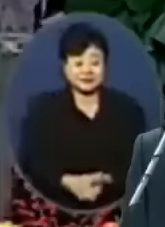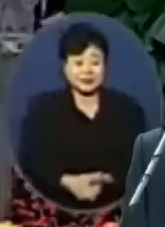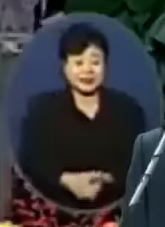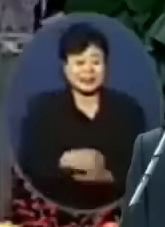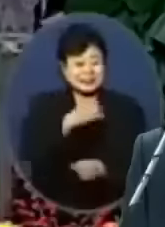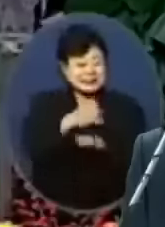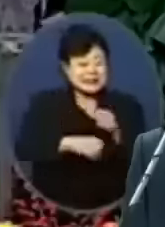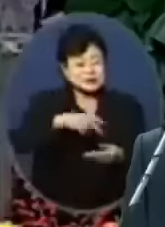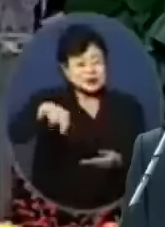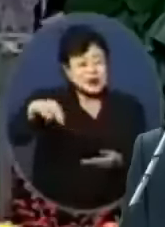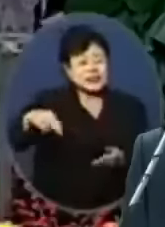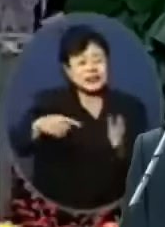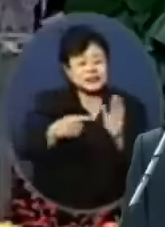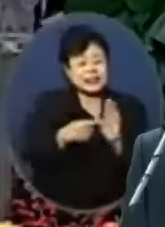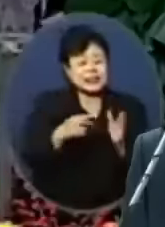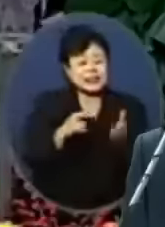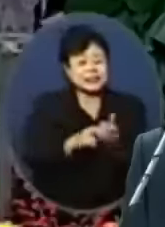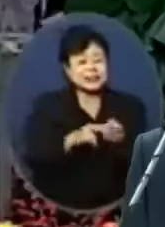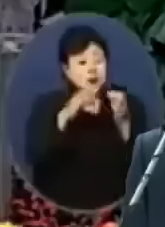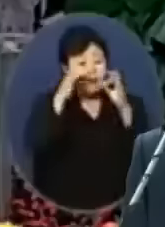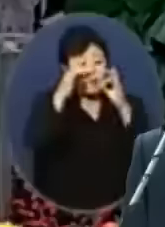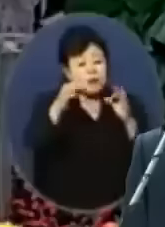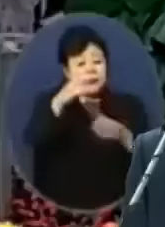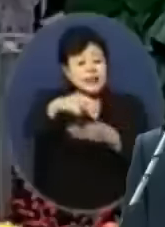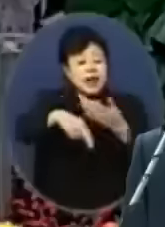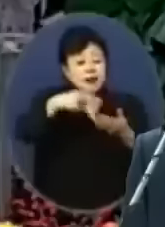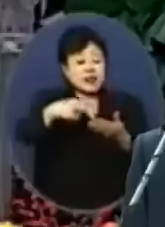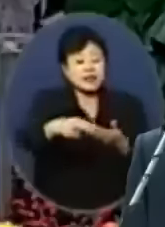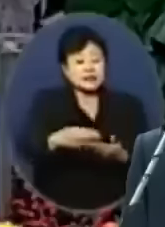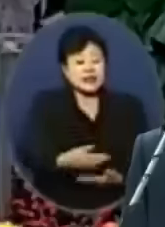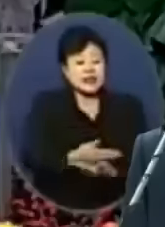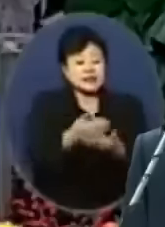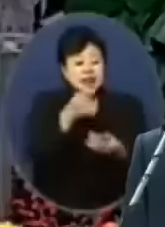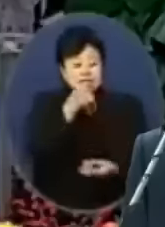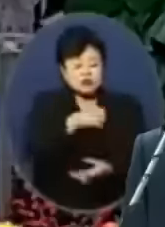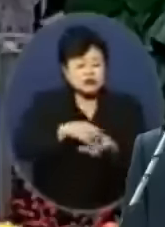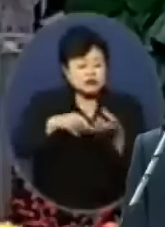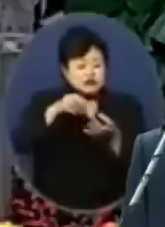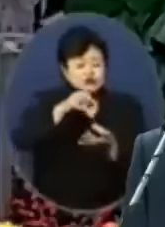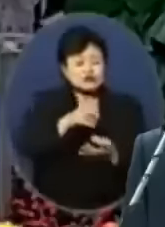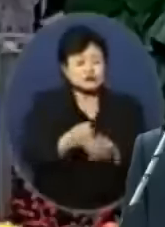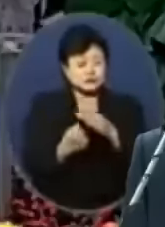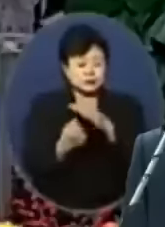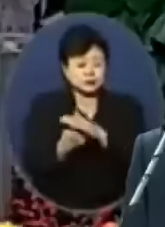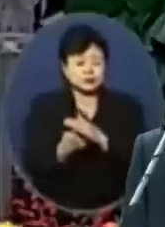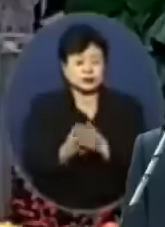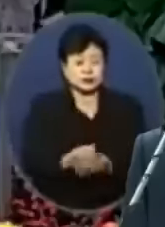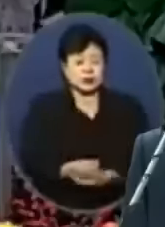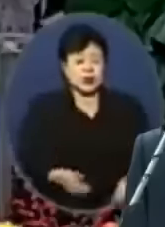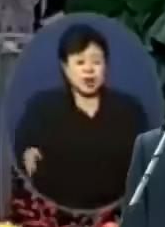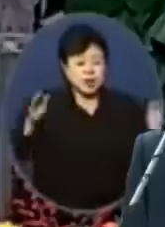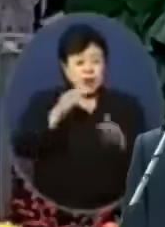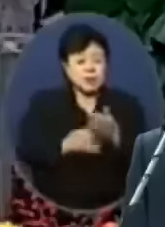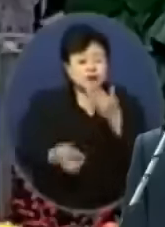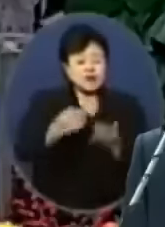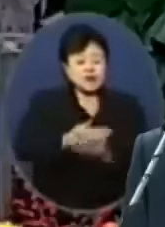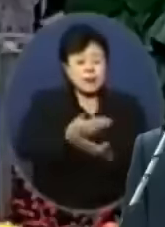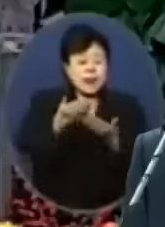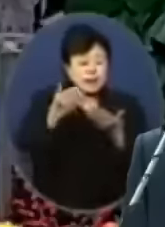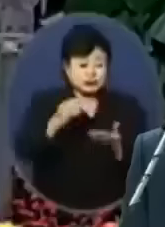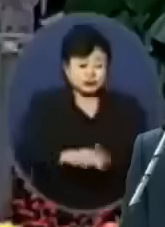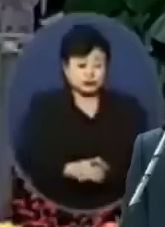40년 광야에서 나타난 기적을 보면은 야훼께서 낮에는 구름을 펴사 덮개를 담으시고 밤에는 불로 밝히시며